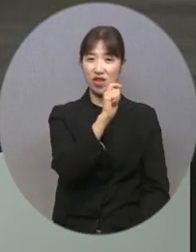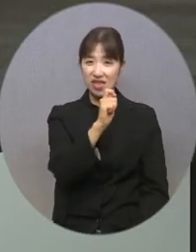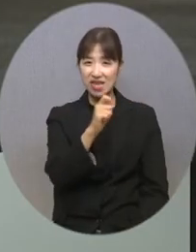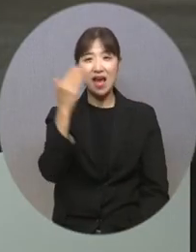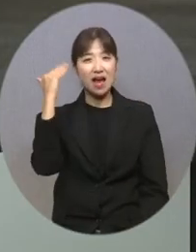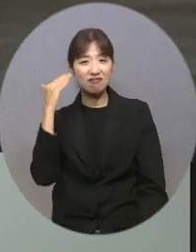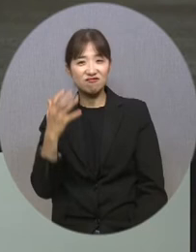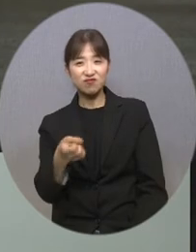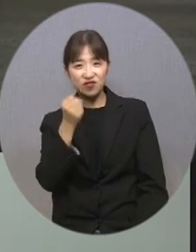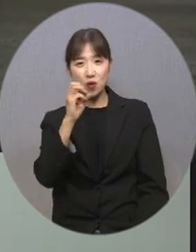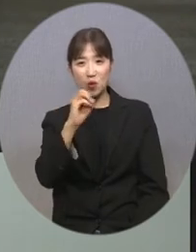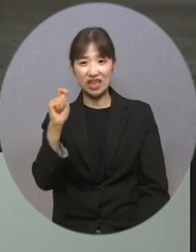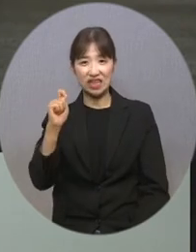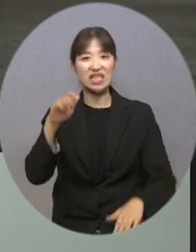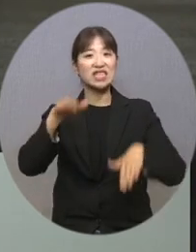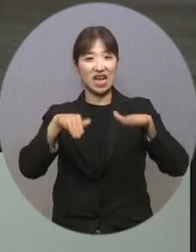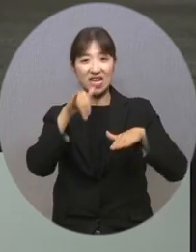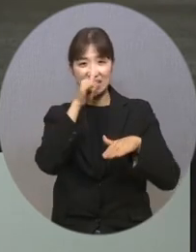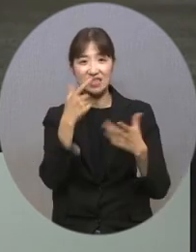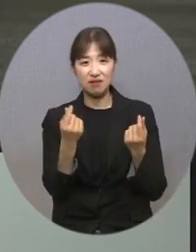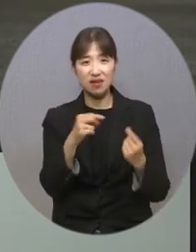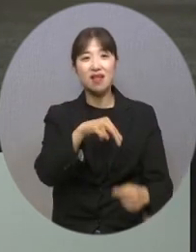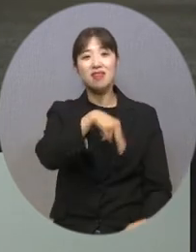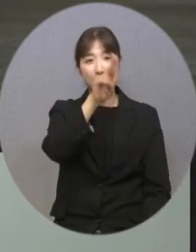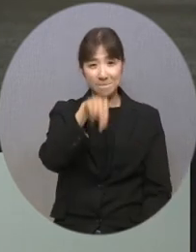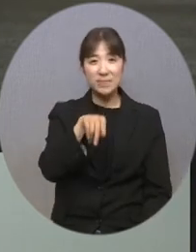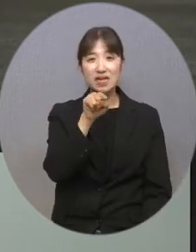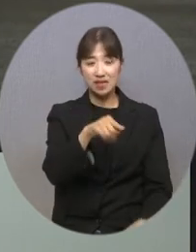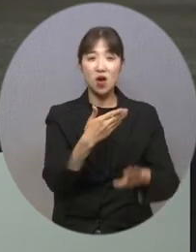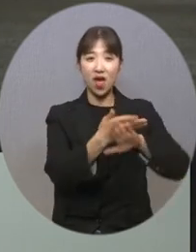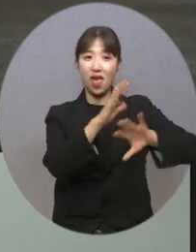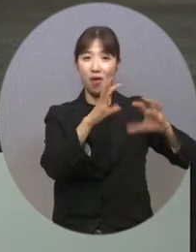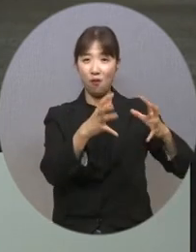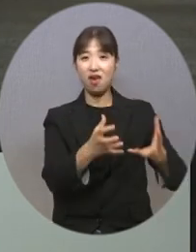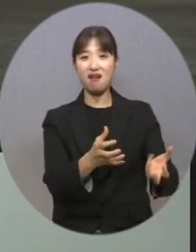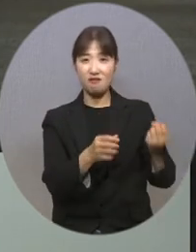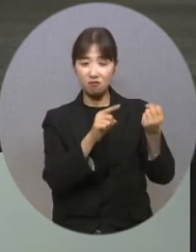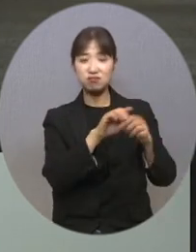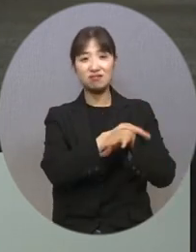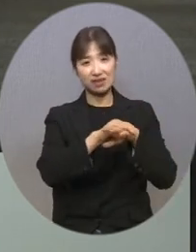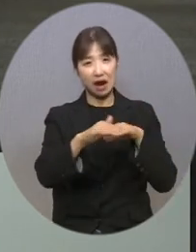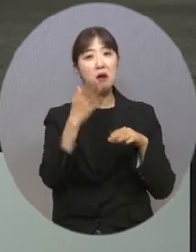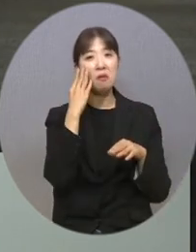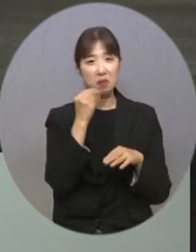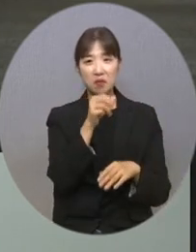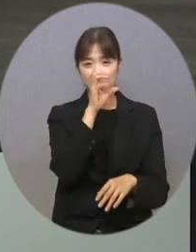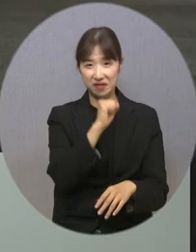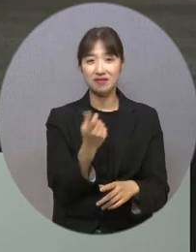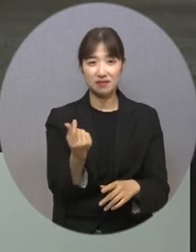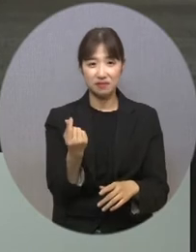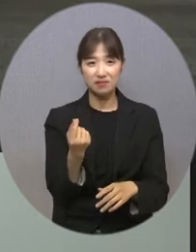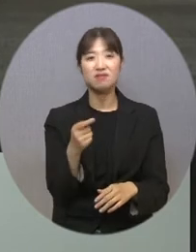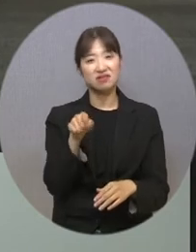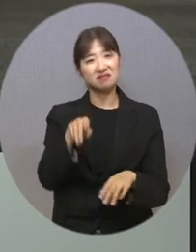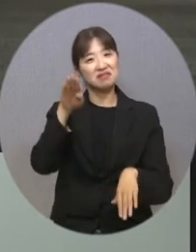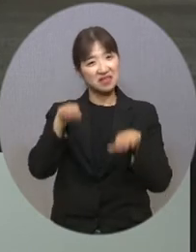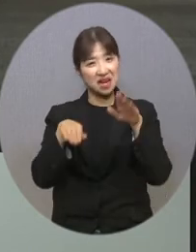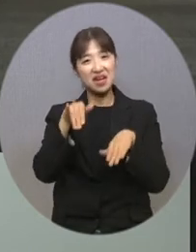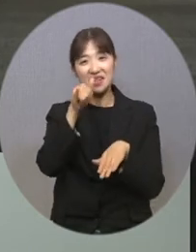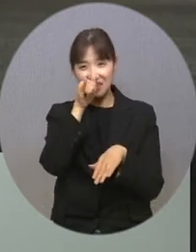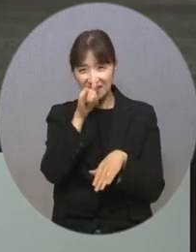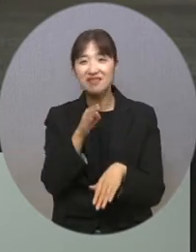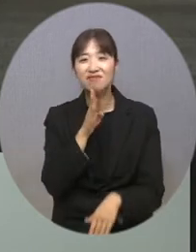차이가 있으 실 거에요 그래 뭐 내 플렉스 나 이런 해외 것들은 좀 잘 되어 있기도 하고 그렇잖아요 그죠 그런 차이도 아마